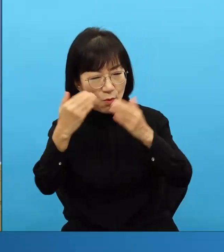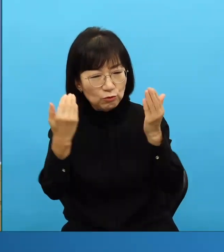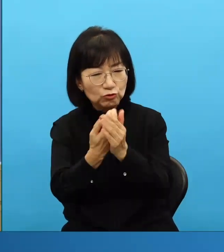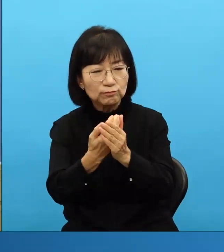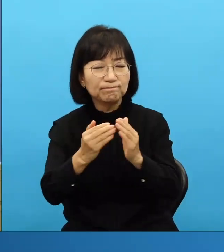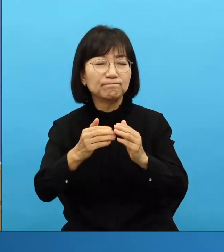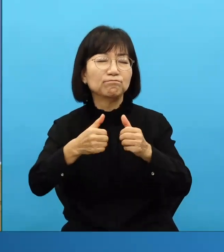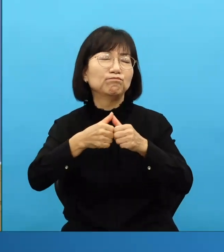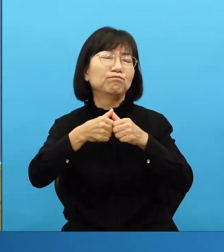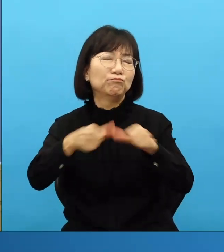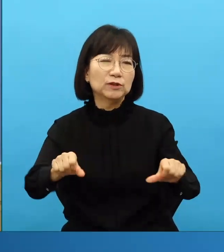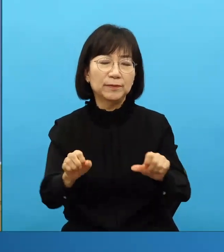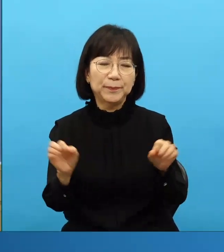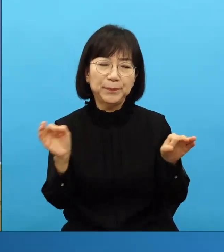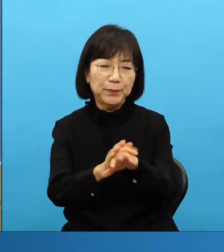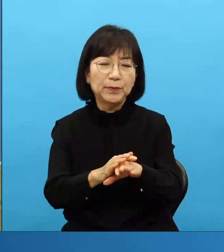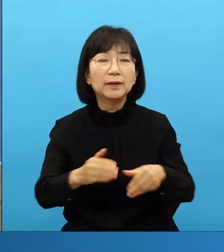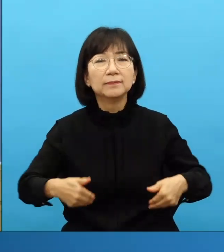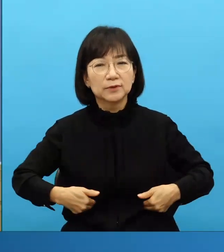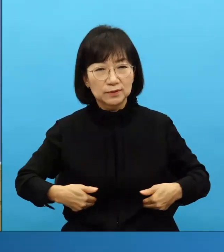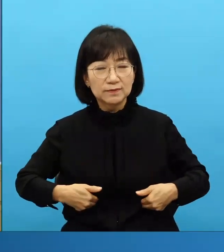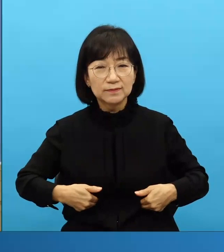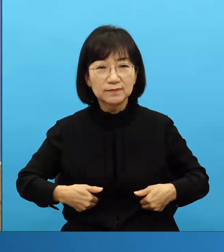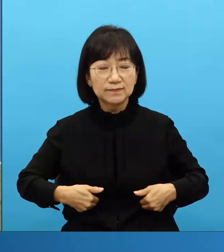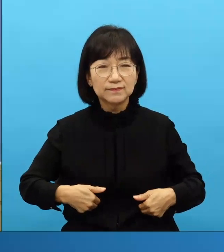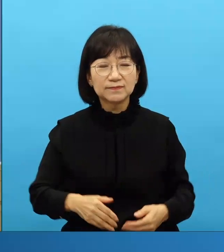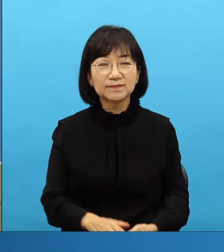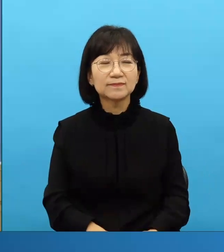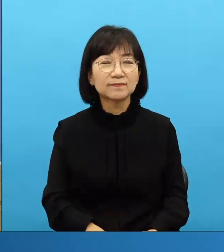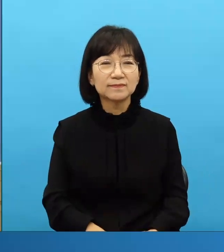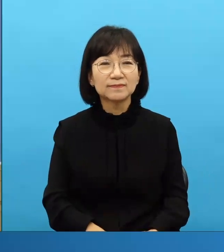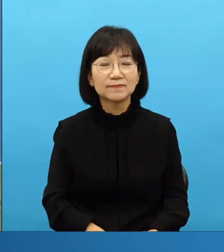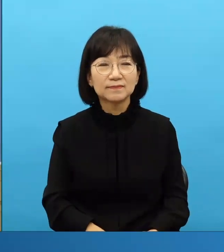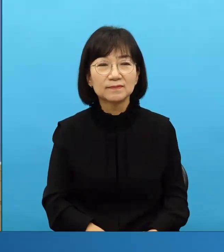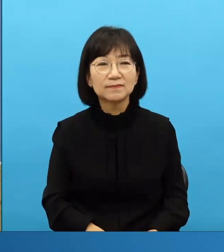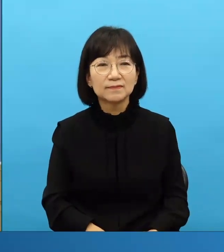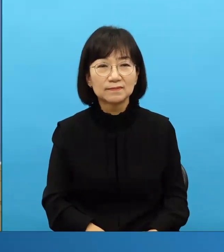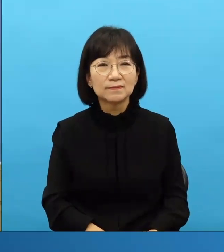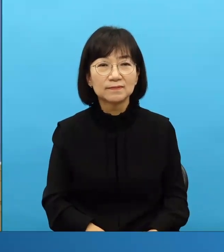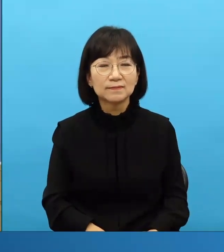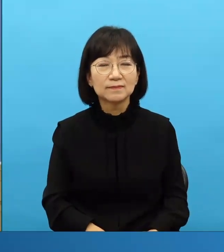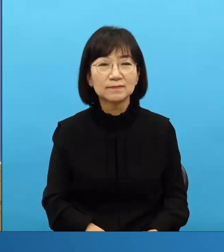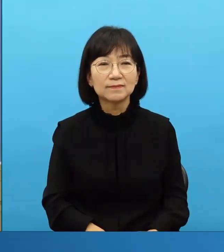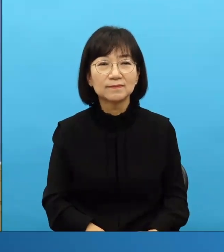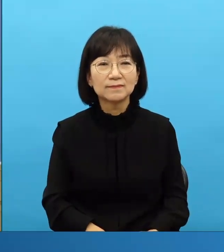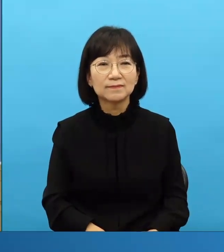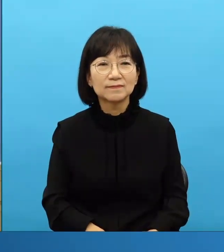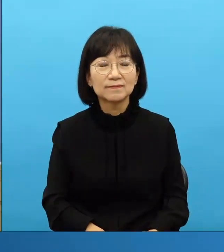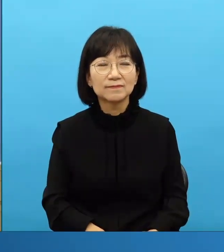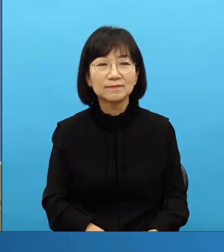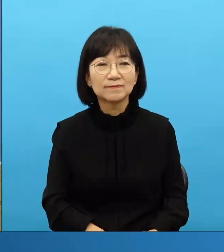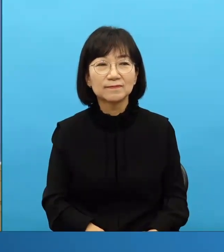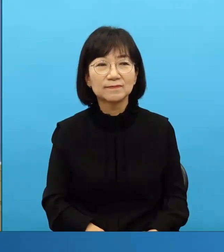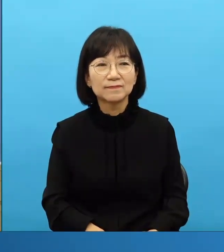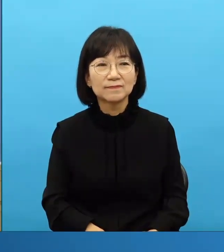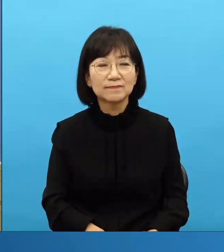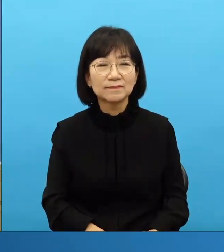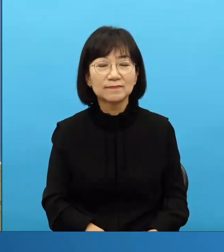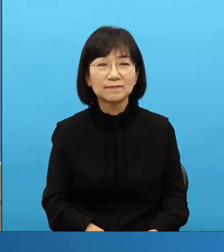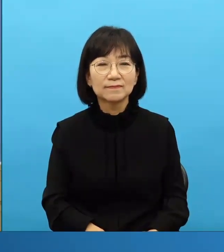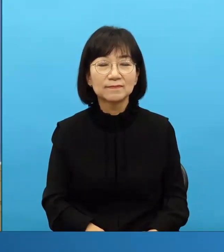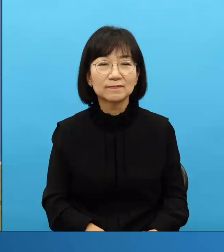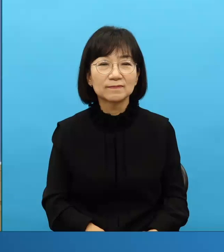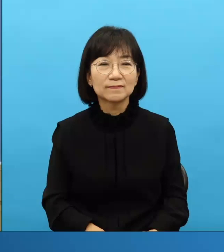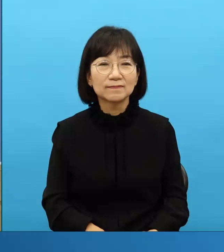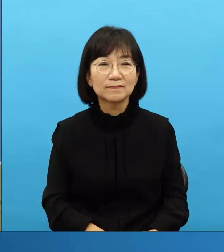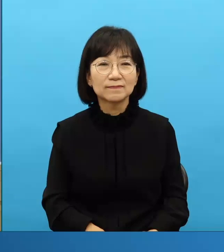무너져야 돼요. all the partisans of darkness, that is of my thoughts, of my opinions, and my assertions, that keeps me from praying for the things of God, that must